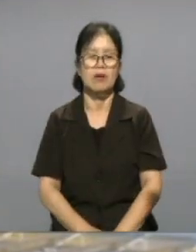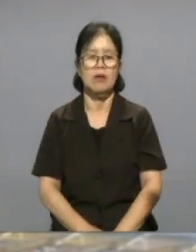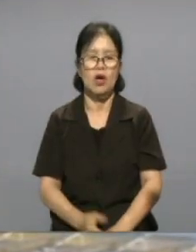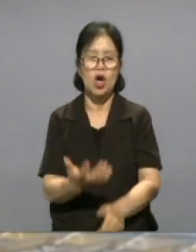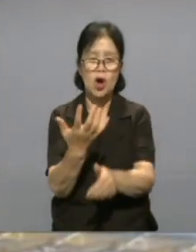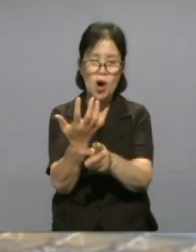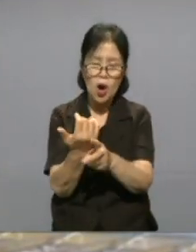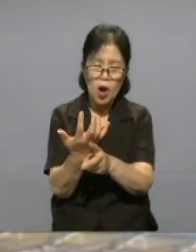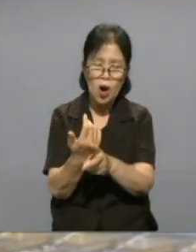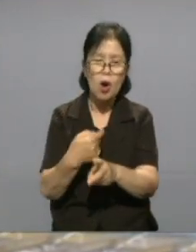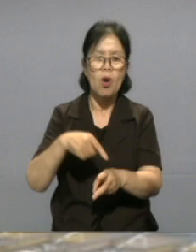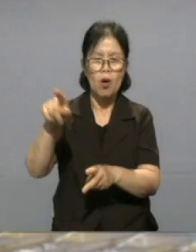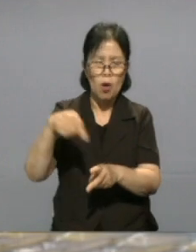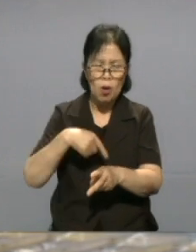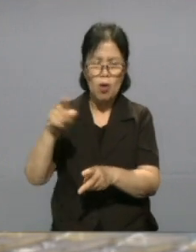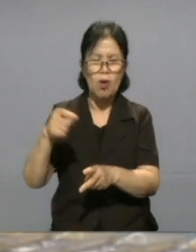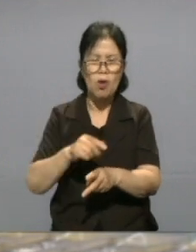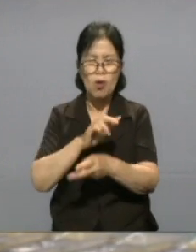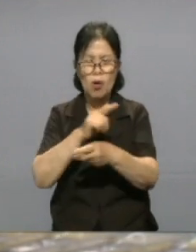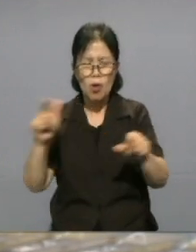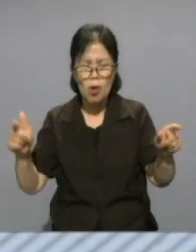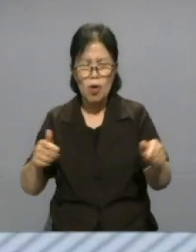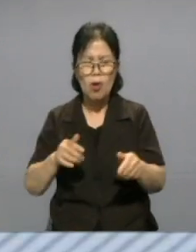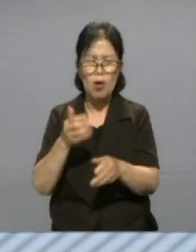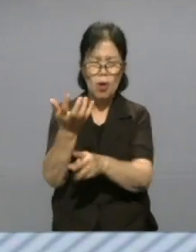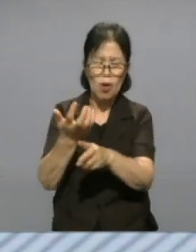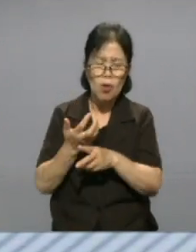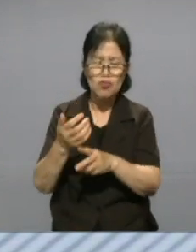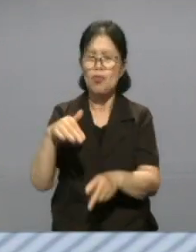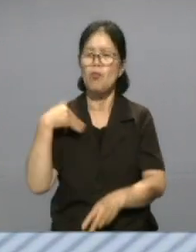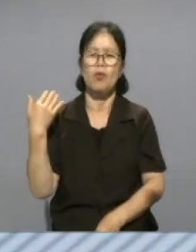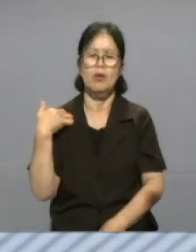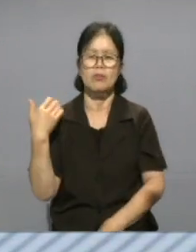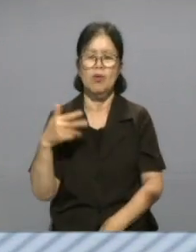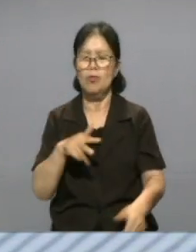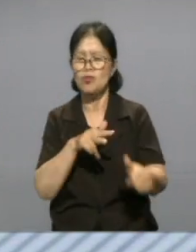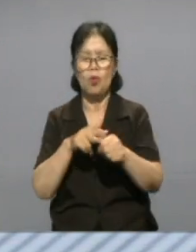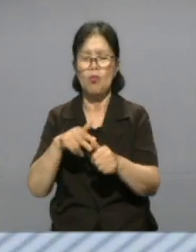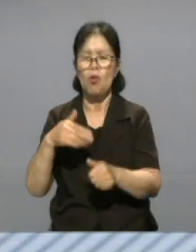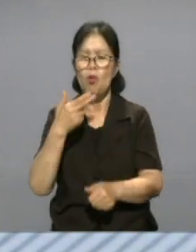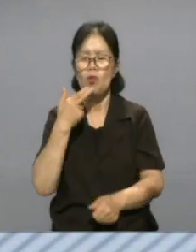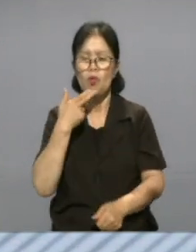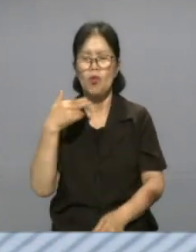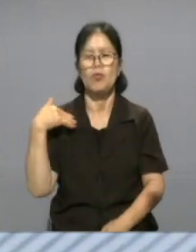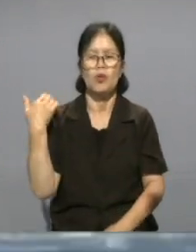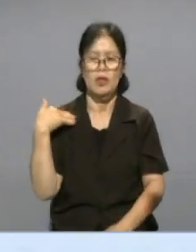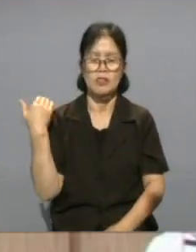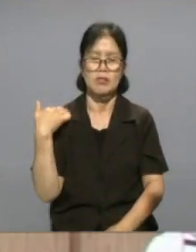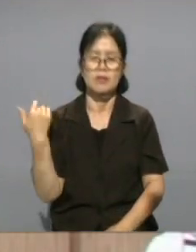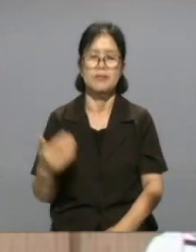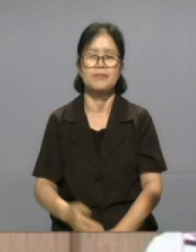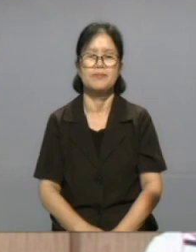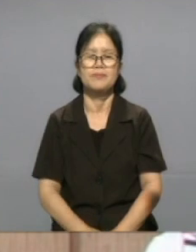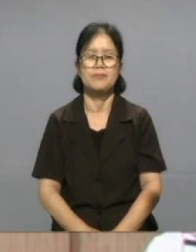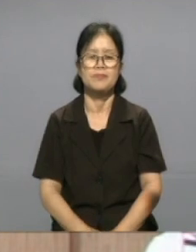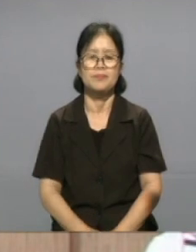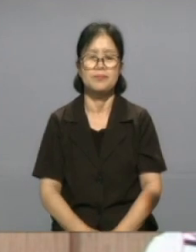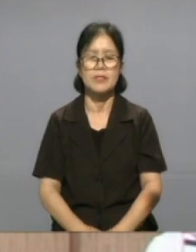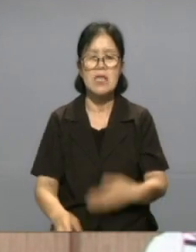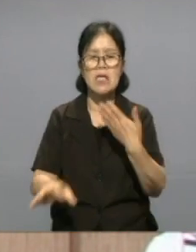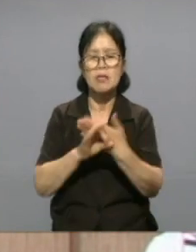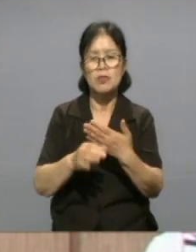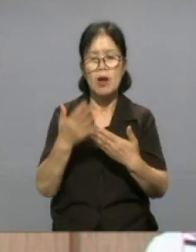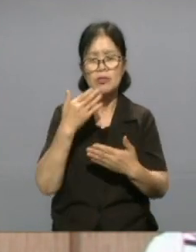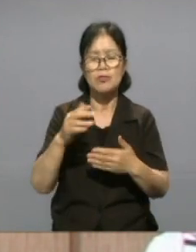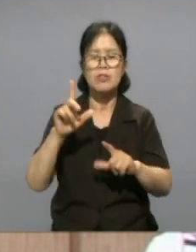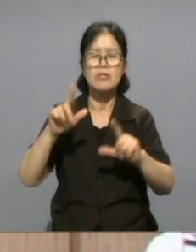그러니까 왔다 갔다 하고 저를 달랑달랑하고 우리는 몰랐죠. 그런 정보도 확실히 모르고 임시로 할 수